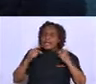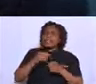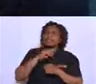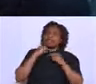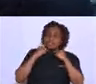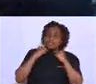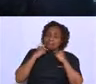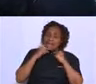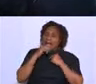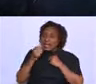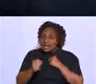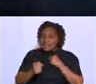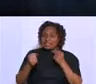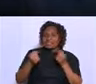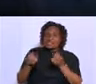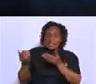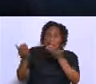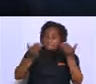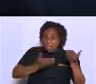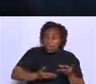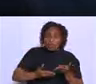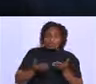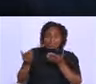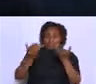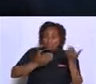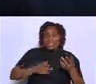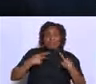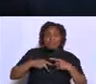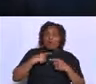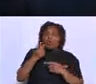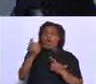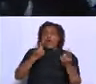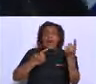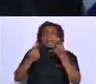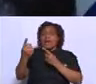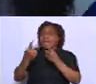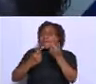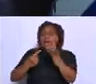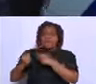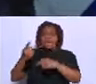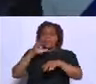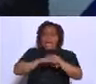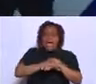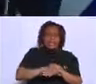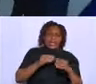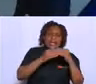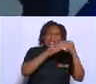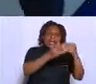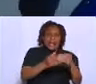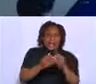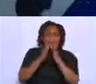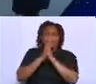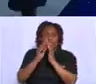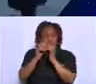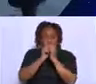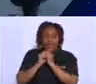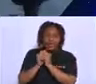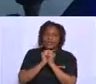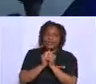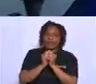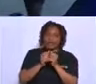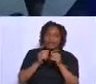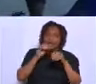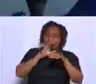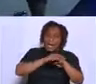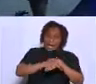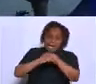mbalimbali, endelea kuwapokea wale watu wanaokuja, wale watu wanaokuja. Washike mkono, omba nao, omba nao, omba nao.